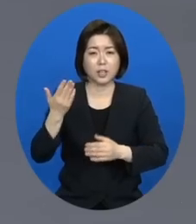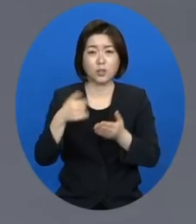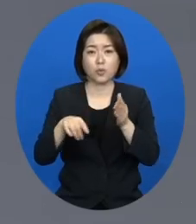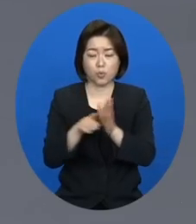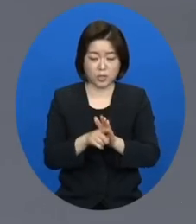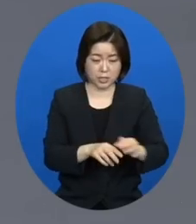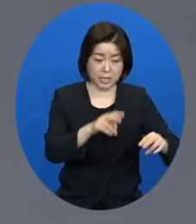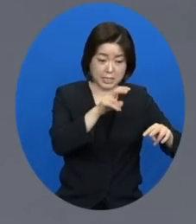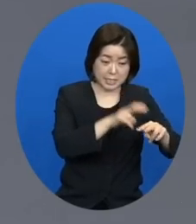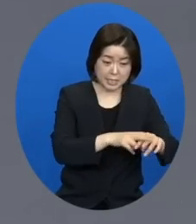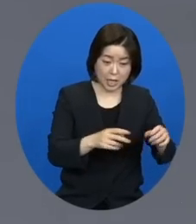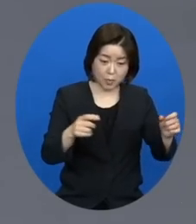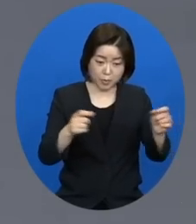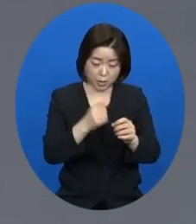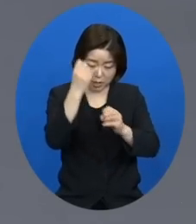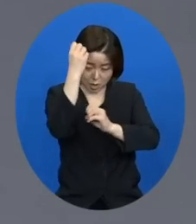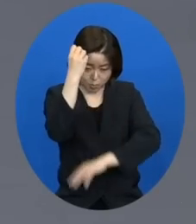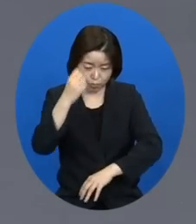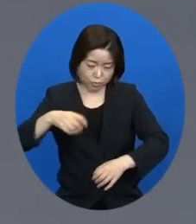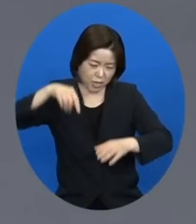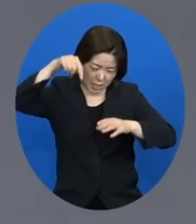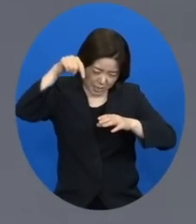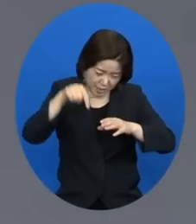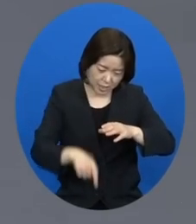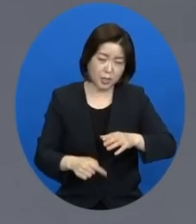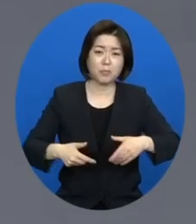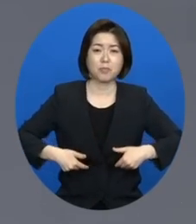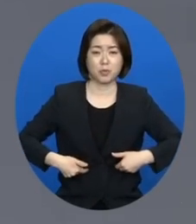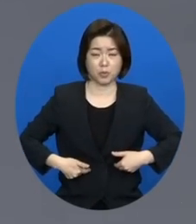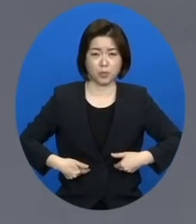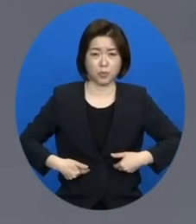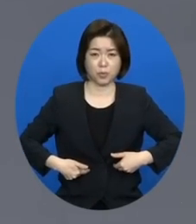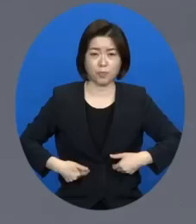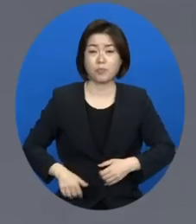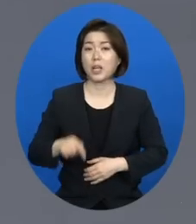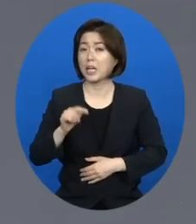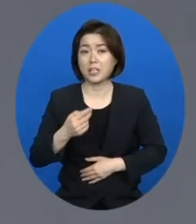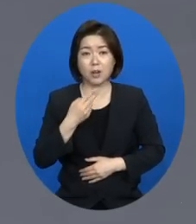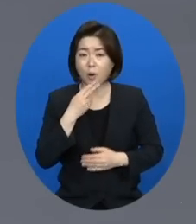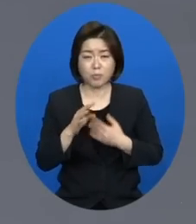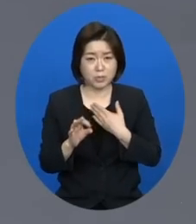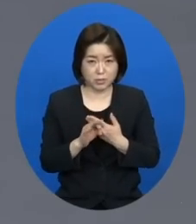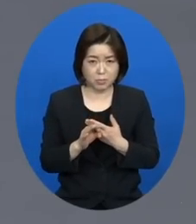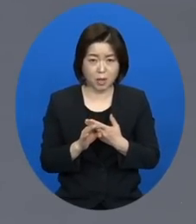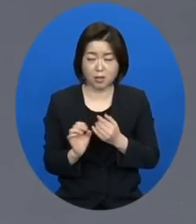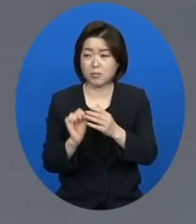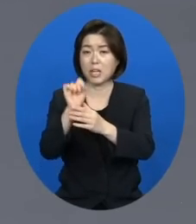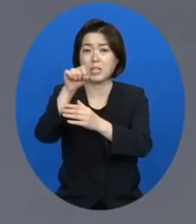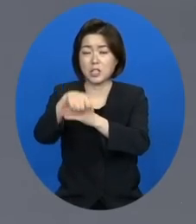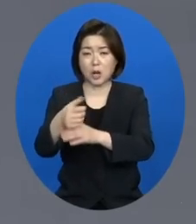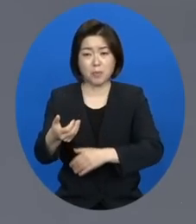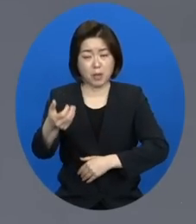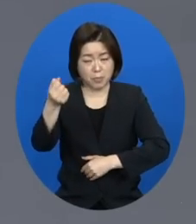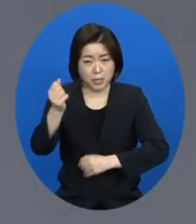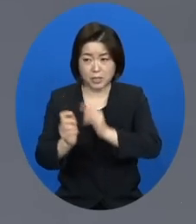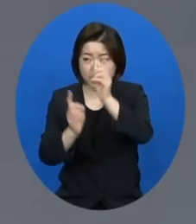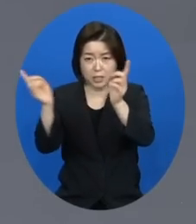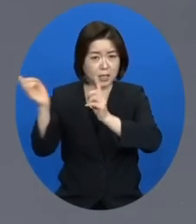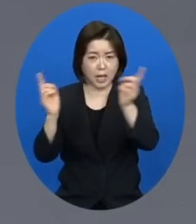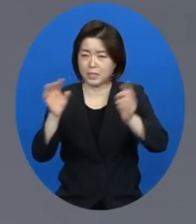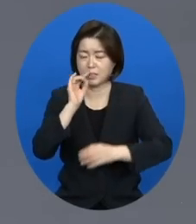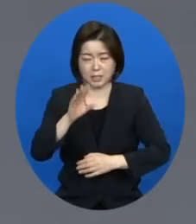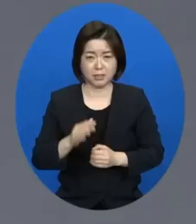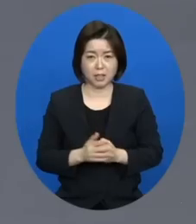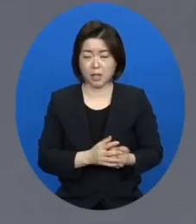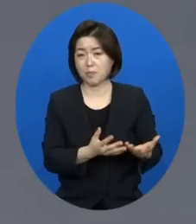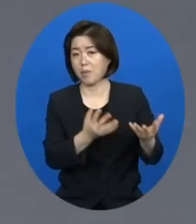샘 곁에 뿌리를 깊이 내려야만 했습니다. 이것 없이는 열매 맺는 가지 될 수 없는 거예요. 많은